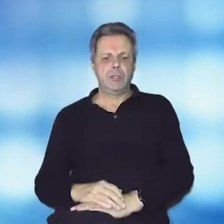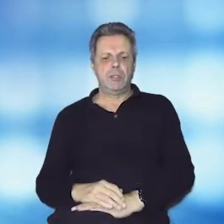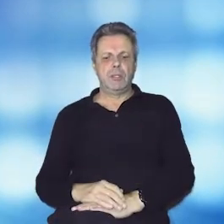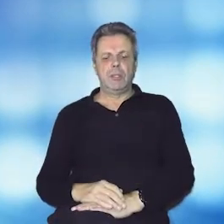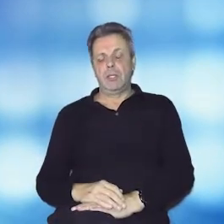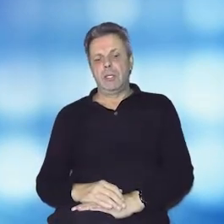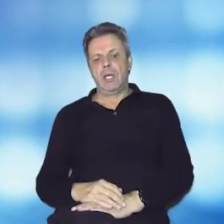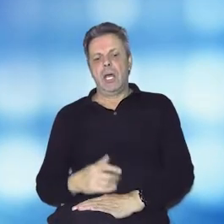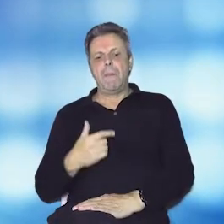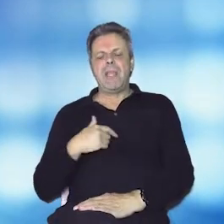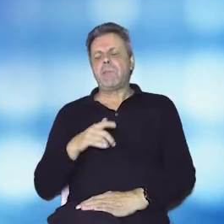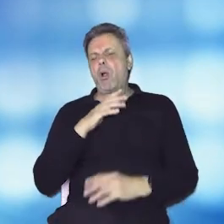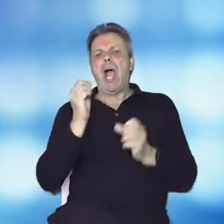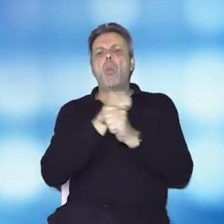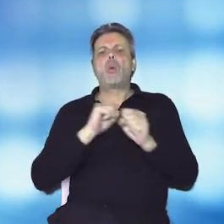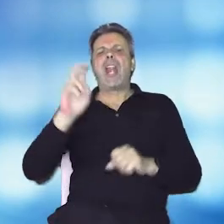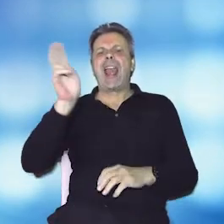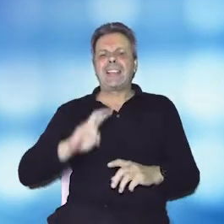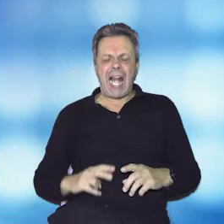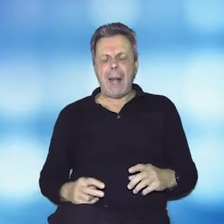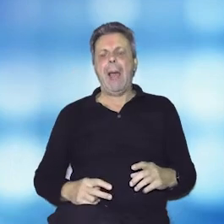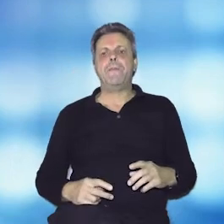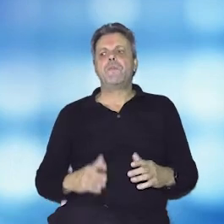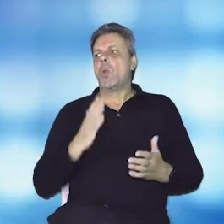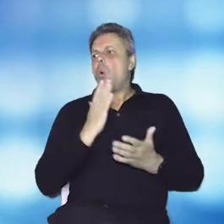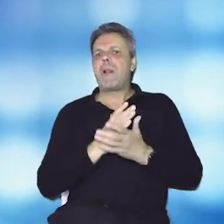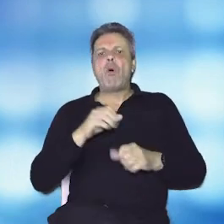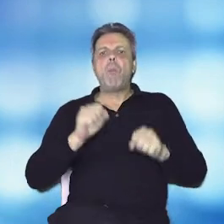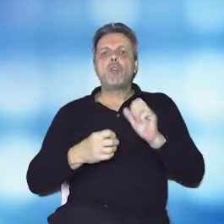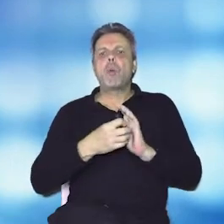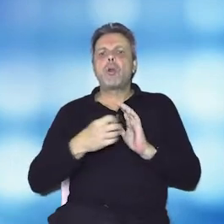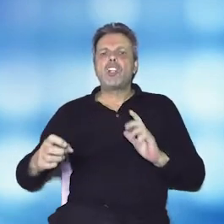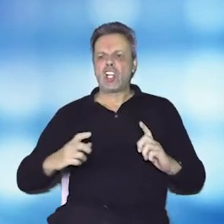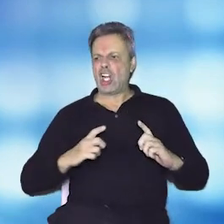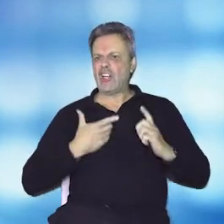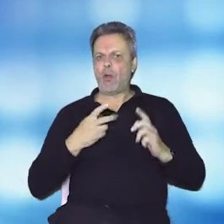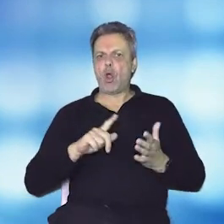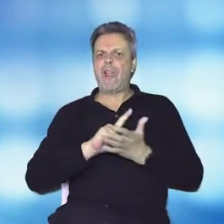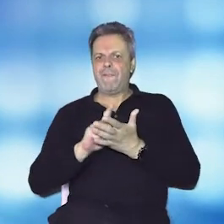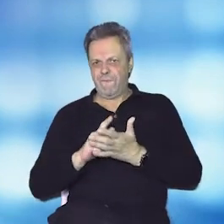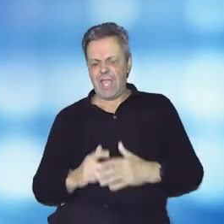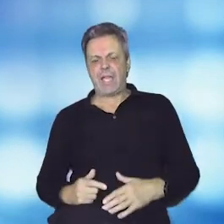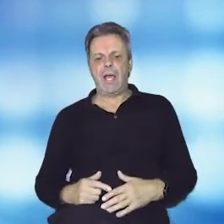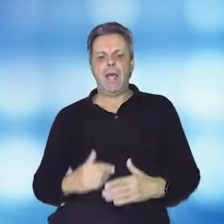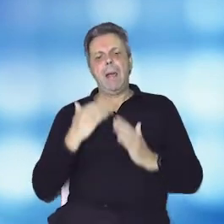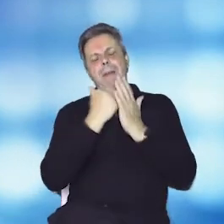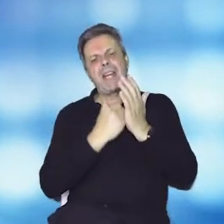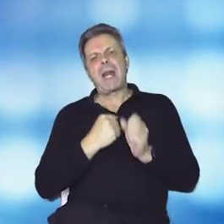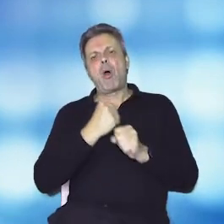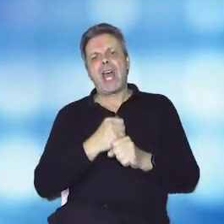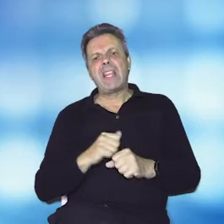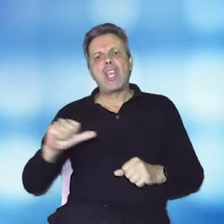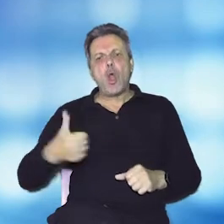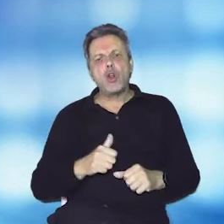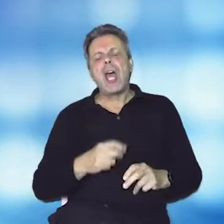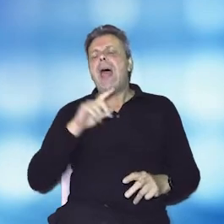smo kao nuklearna elektrana Krško upravo u postupku produljenja životnog vijeka. Drugim riječima, planiramo raditi još